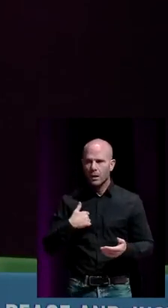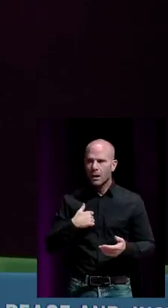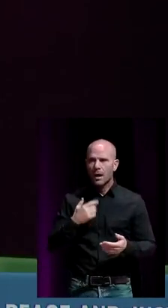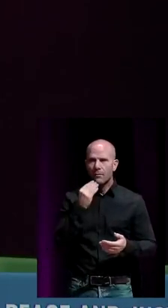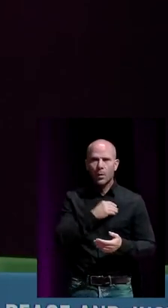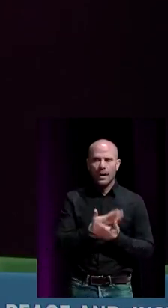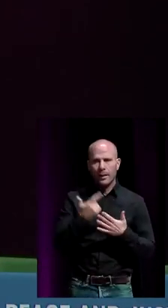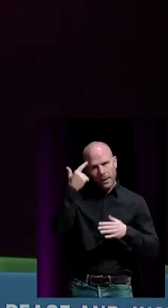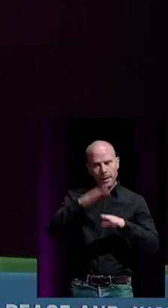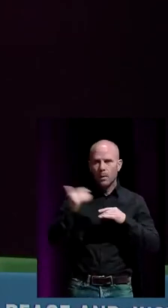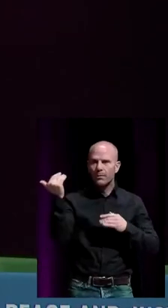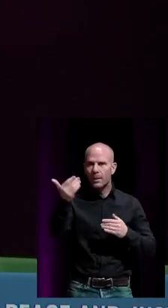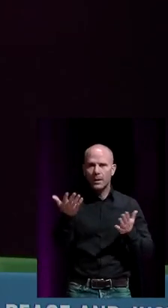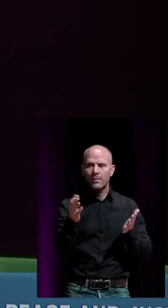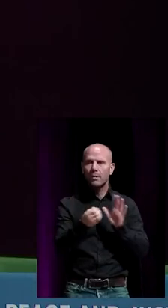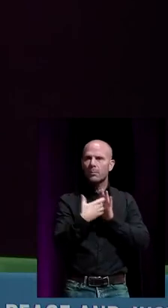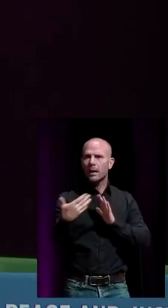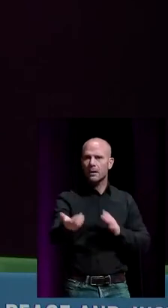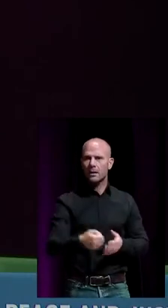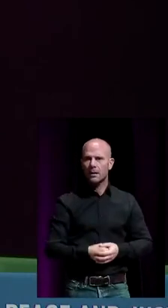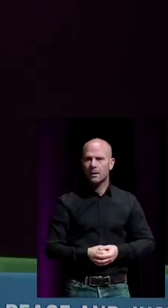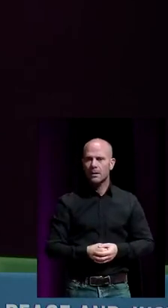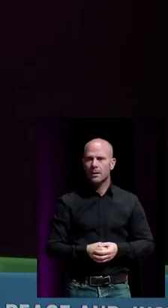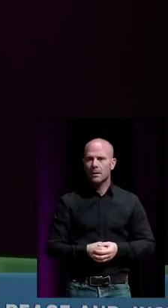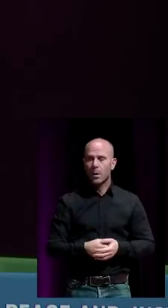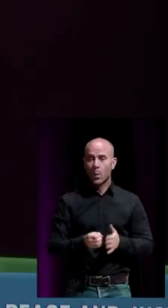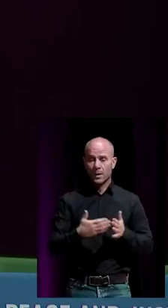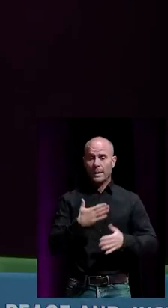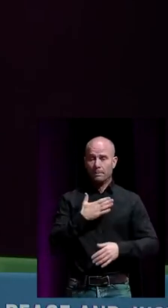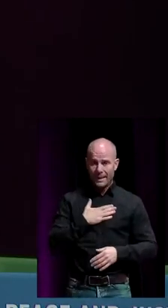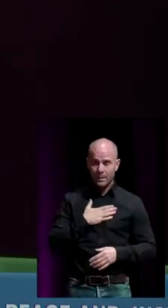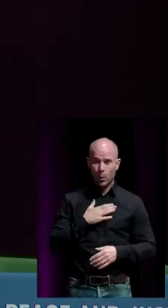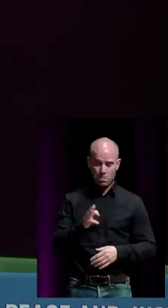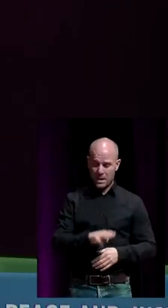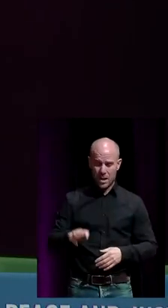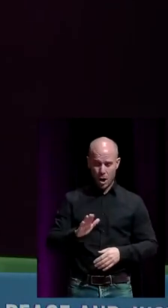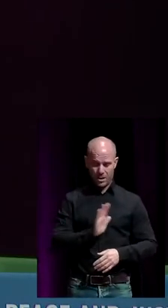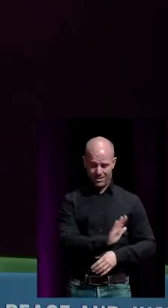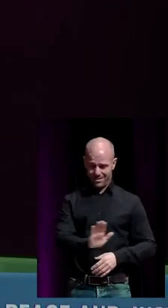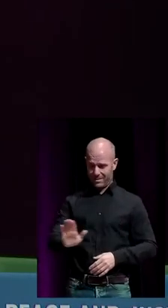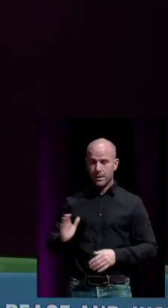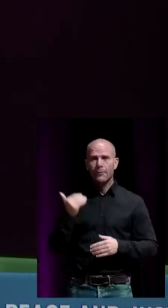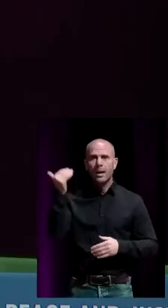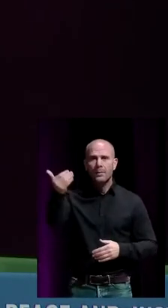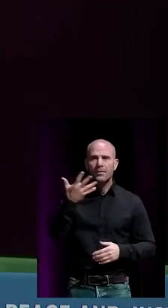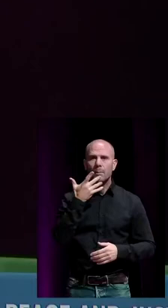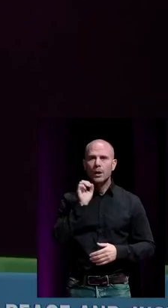vad framtiden det leder till. För det är mitt och miljarder andras framtid det